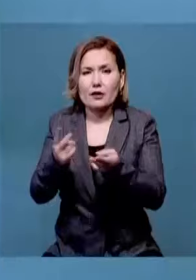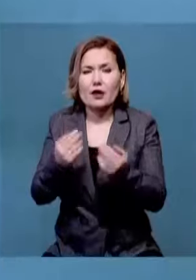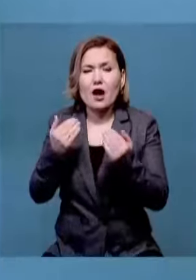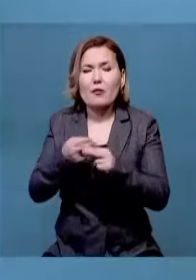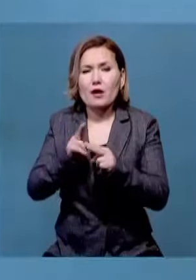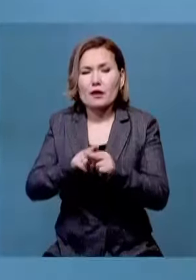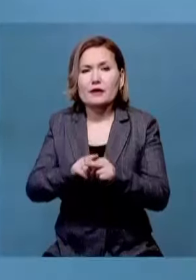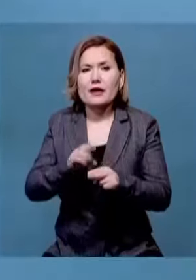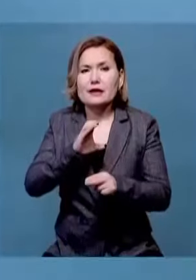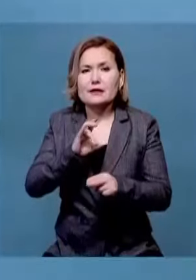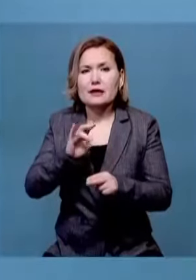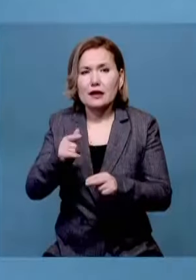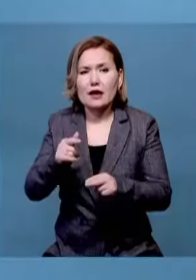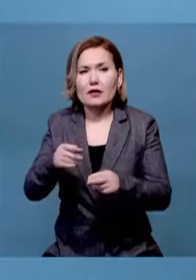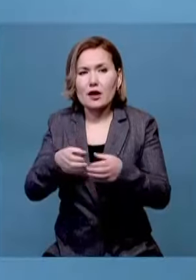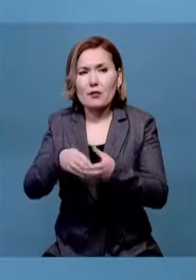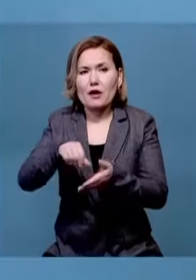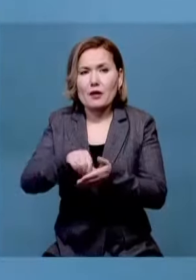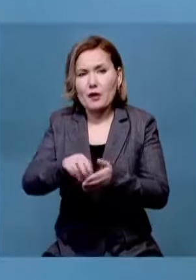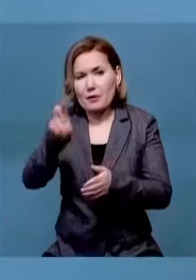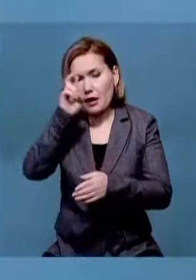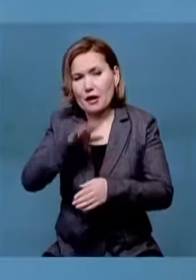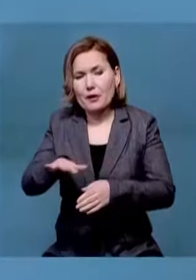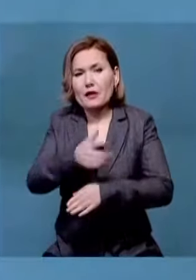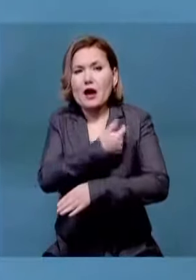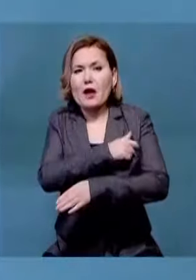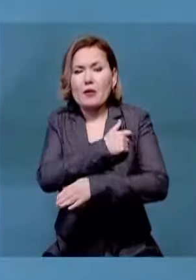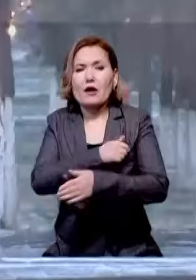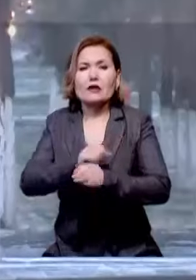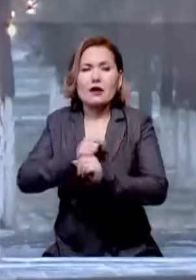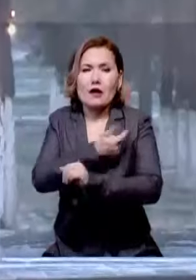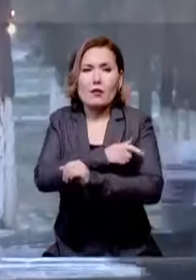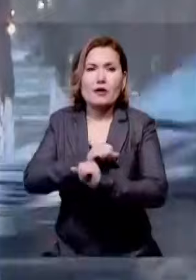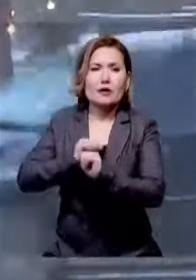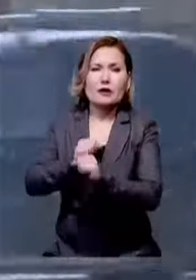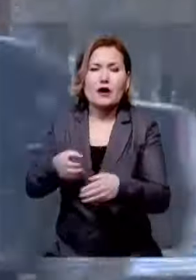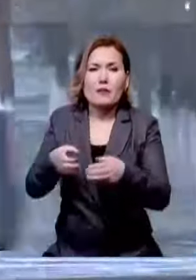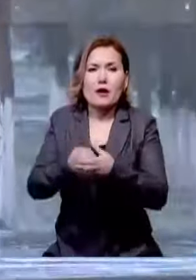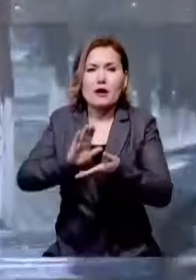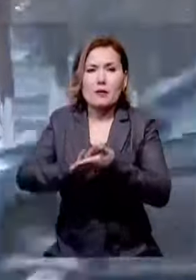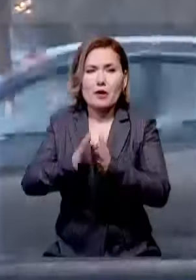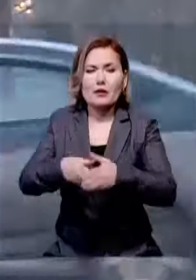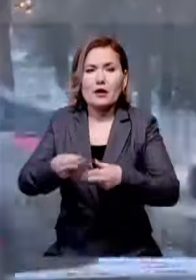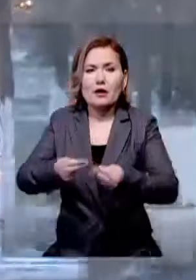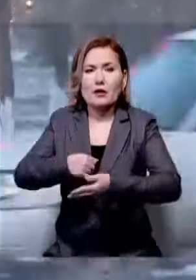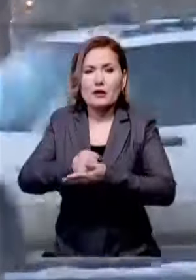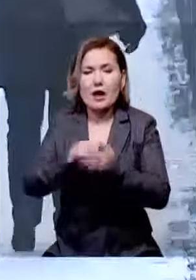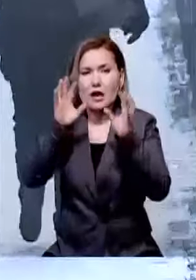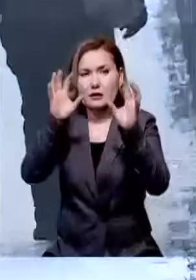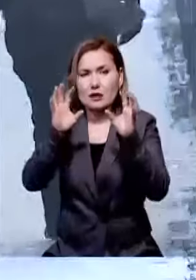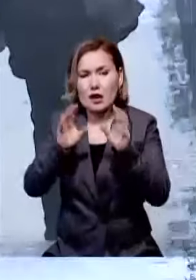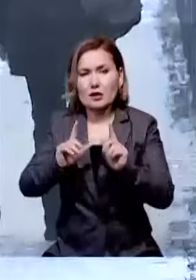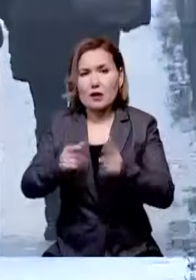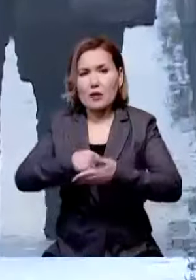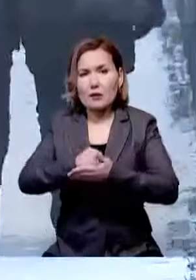Бүгін Сенатта атымды ұйымына қатысушы мемлекеттердің аумақтарын санитариялық қорғау саласындағы ынтымақтастық келісім ратификациялау туралы